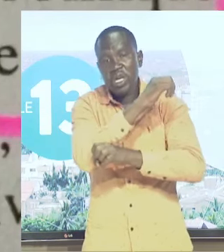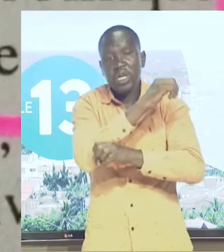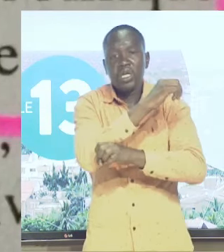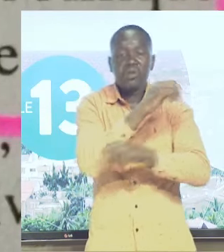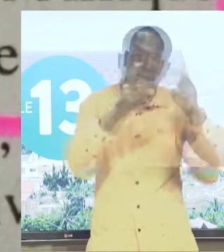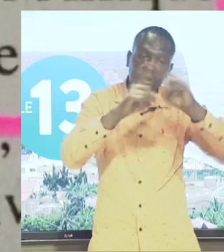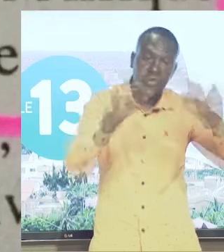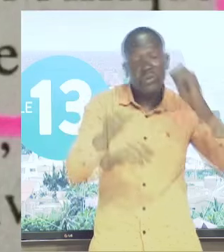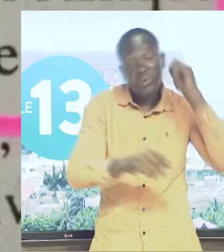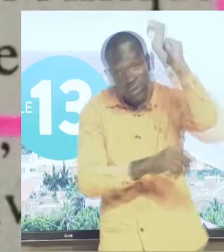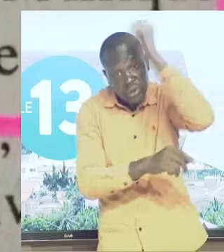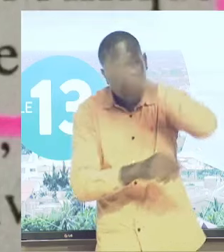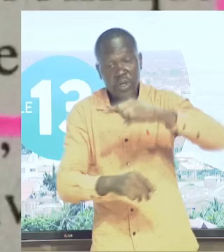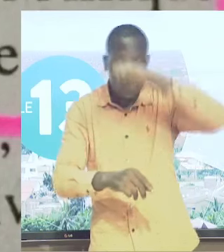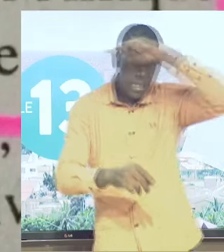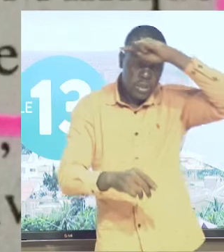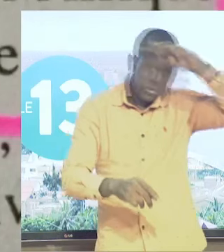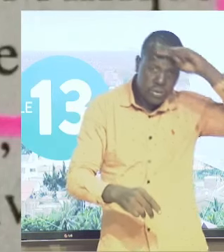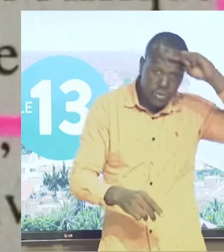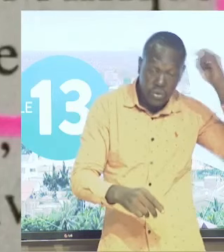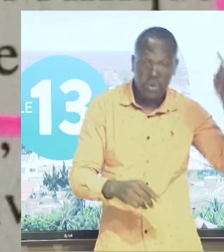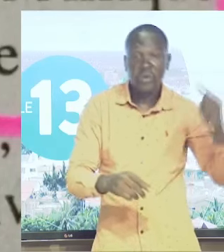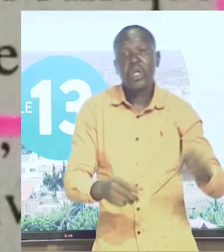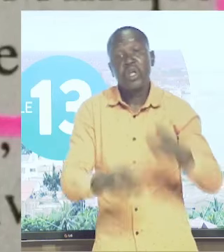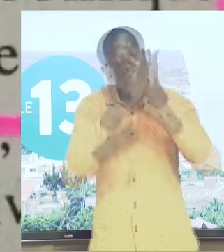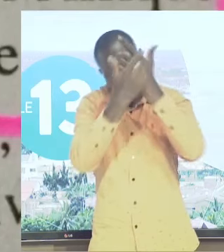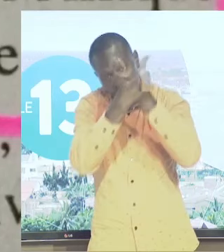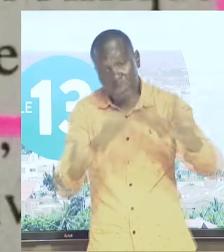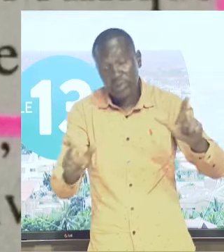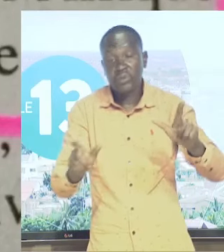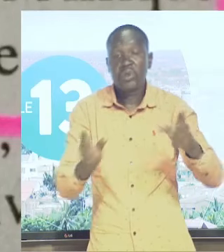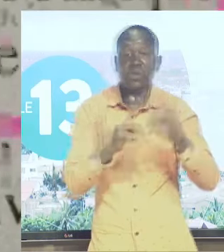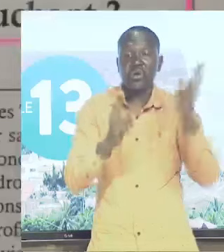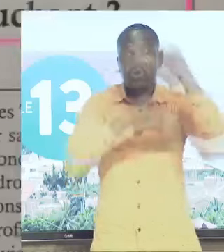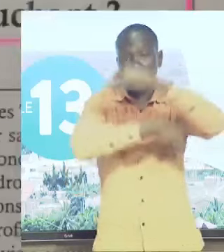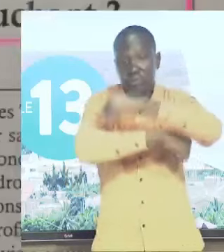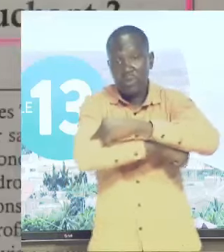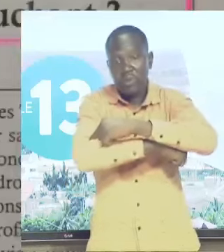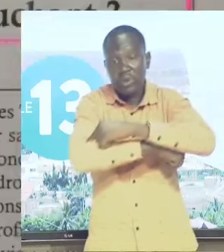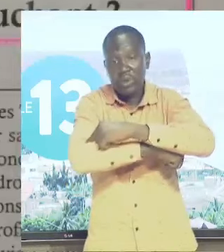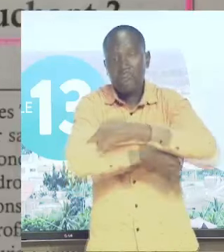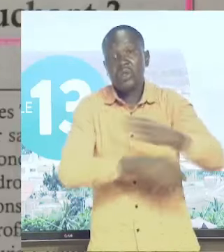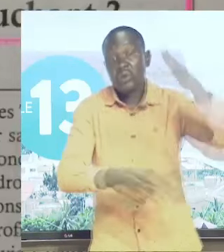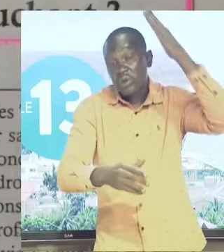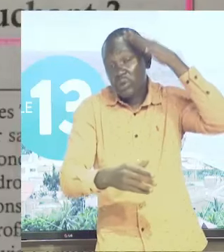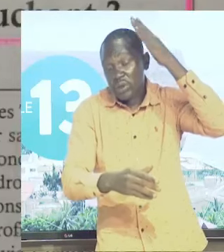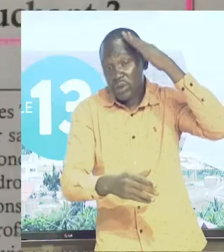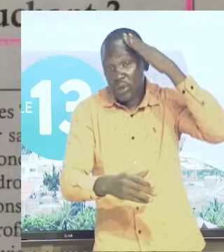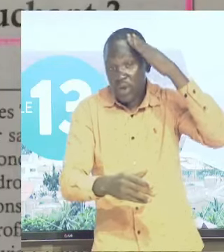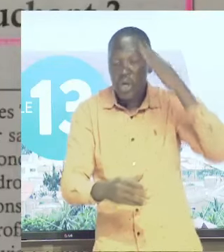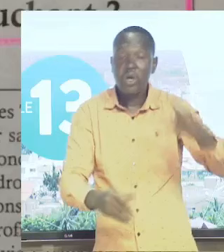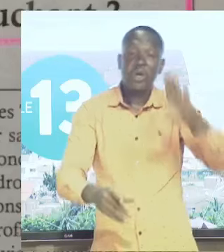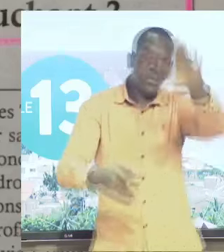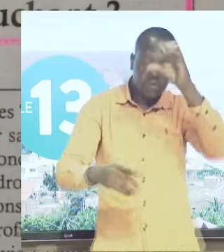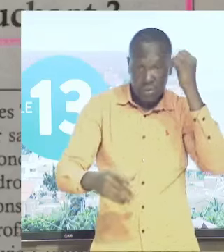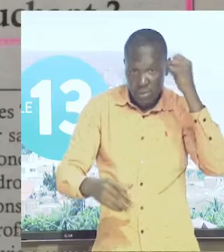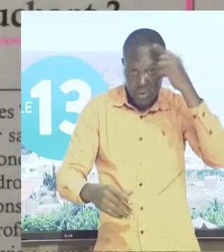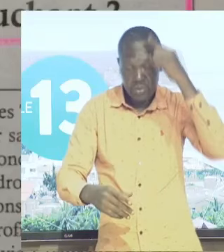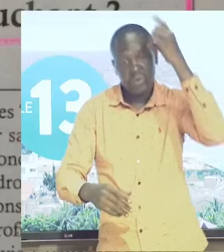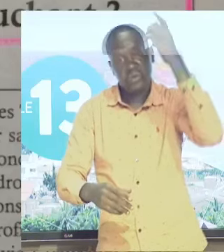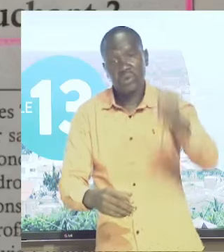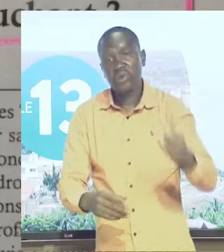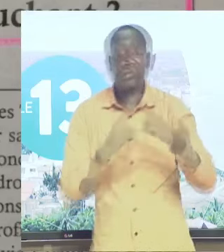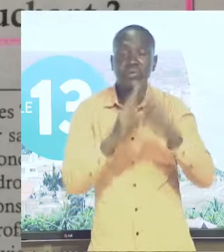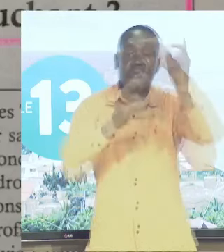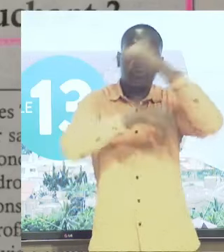de l'Afrique noire et de celle maghrébine, pour la libérer du joug nazi. Reconnaissance mémorielle et autres, oui, mais aujourd'hui au Faso